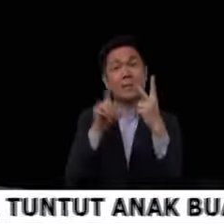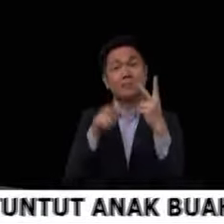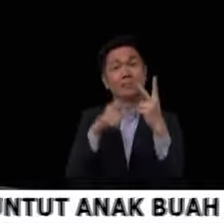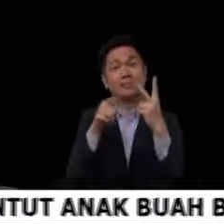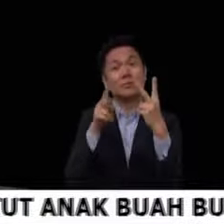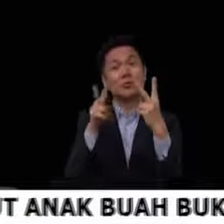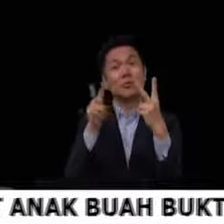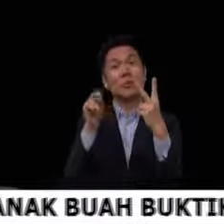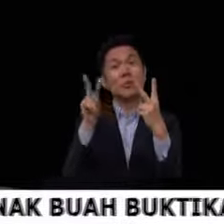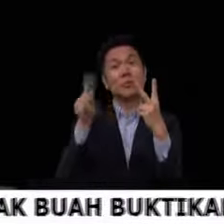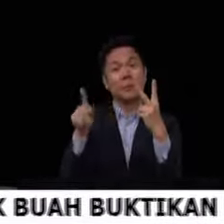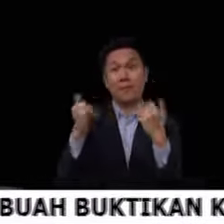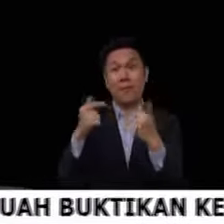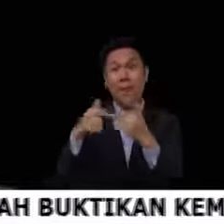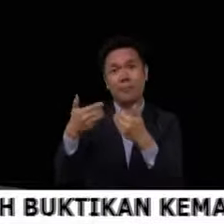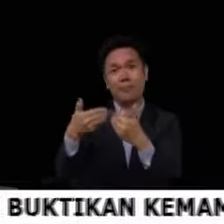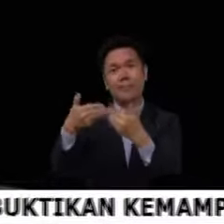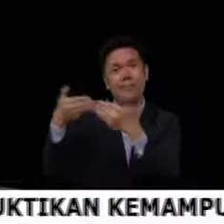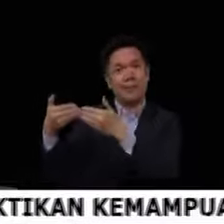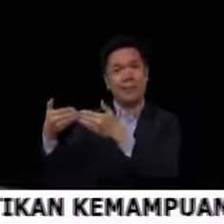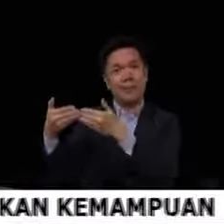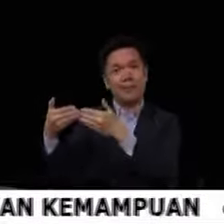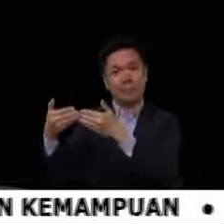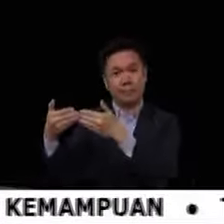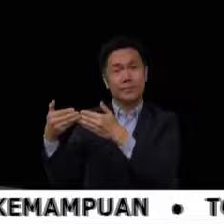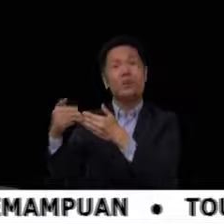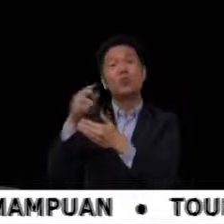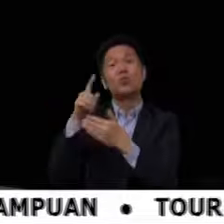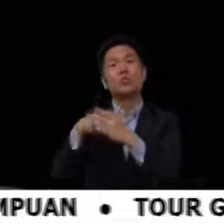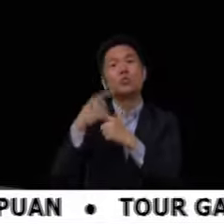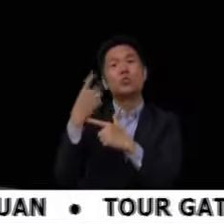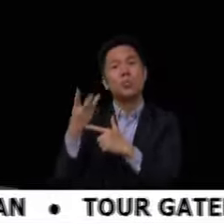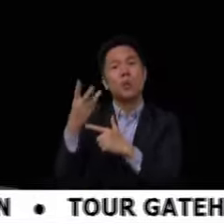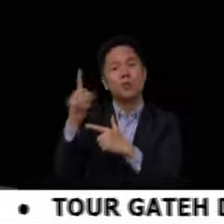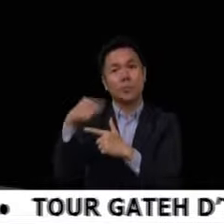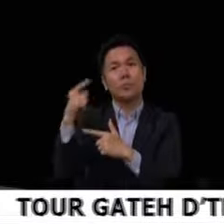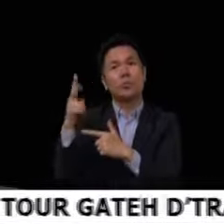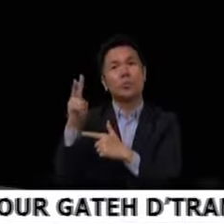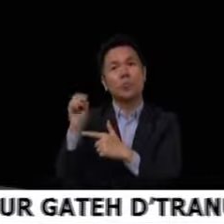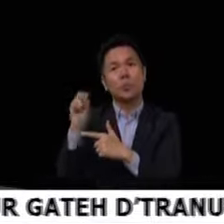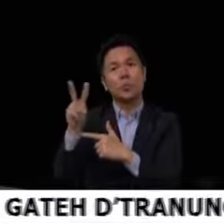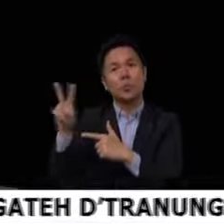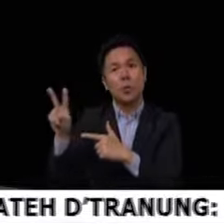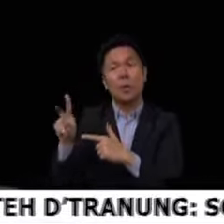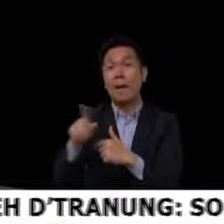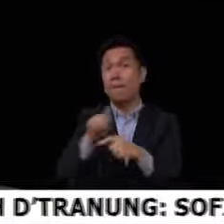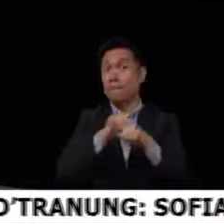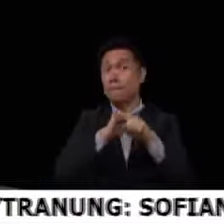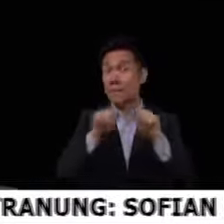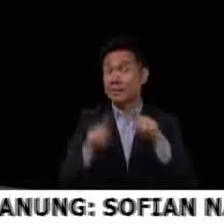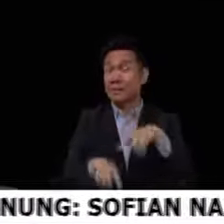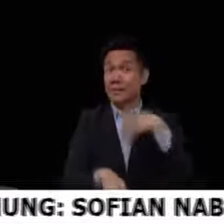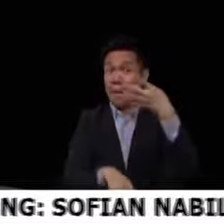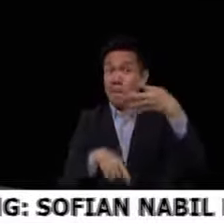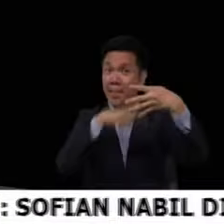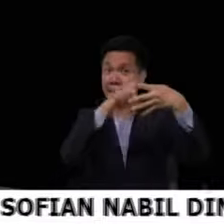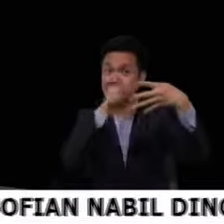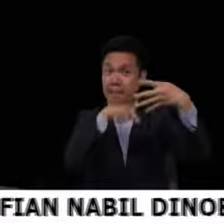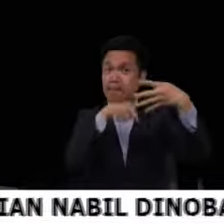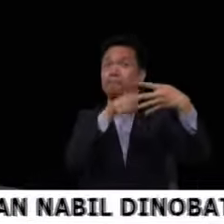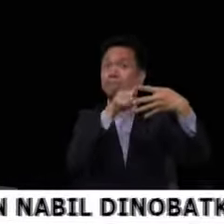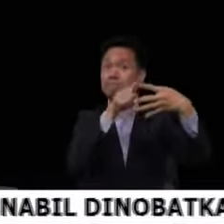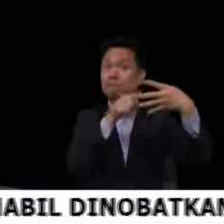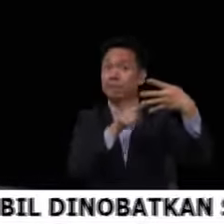canidae extend ke channel terkejut 2022 tapi hanya empat segmen